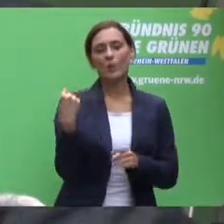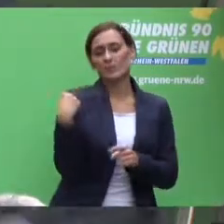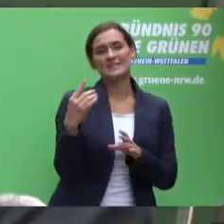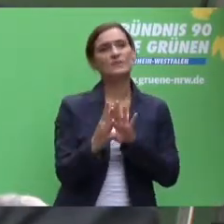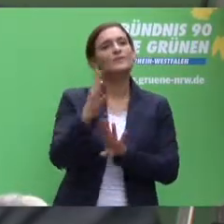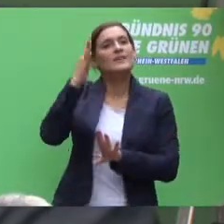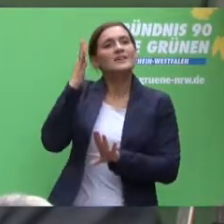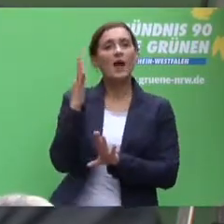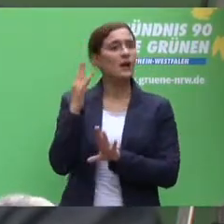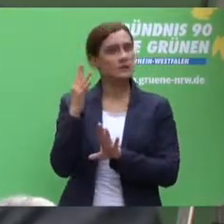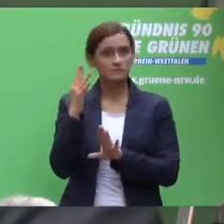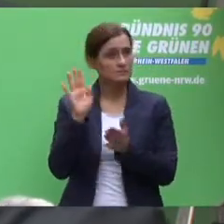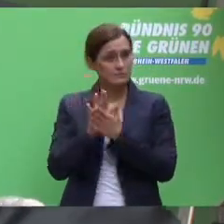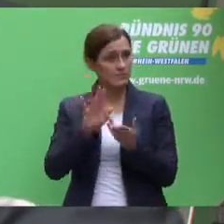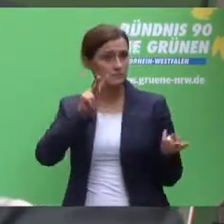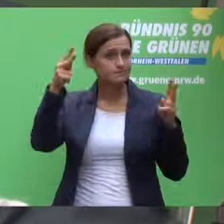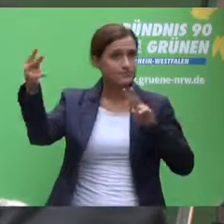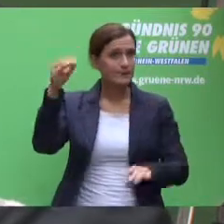nicht auf den Weg gebracht?